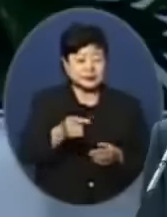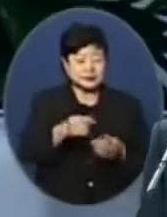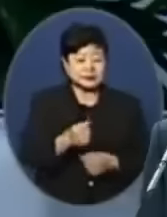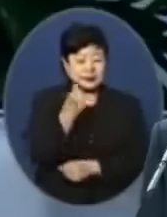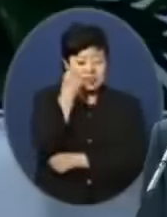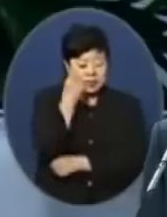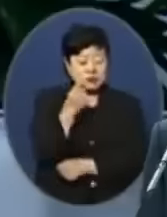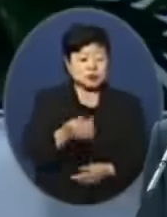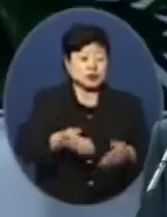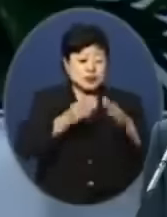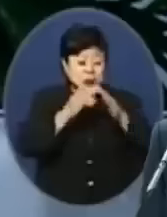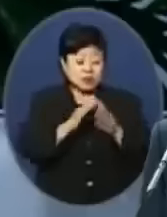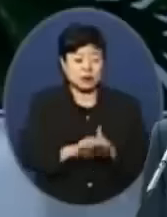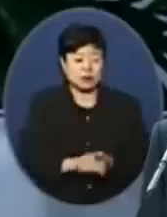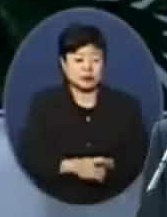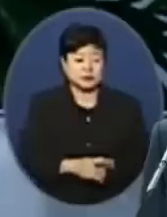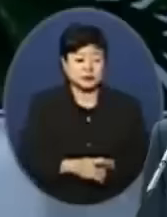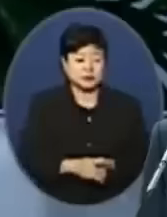토대로 해서